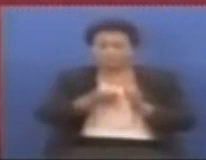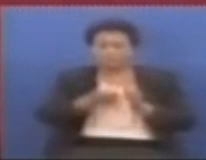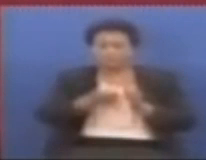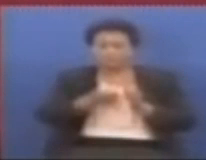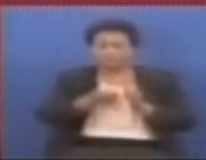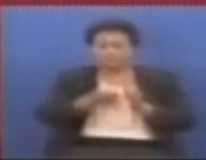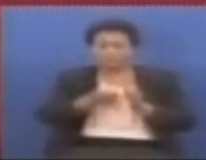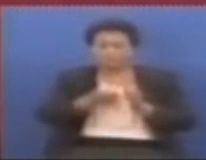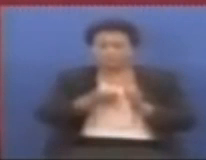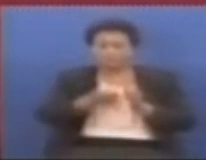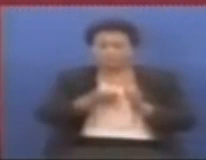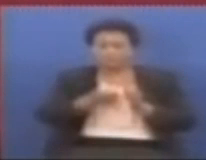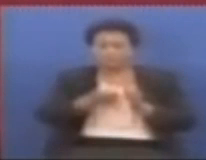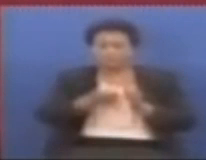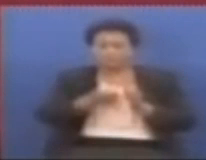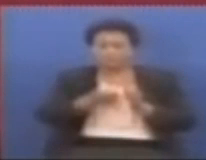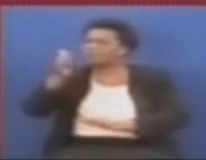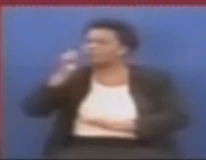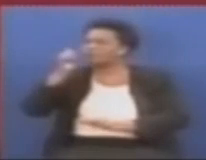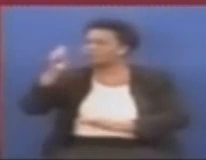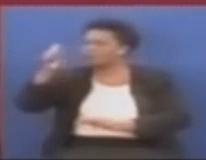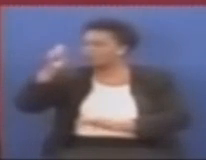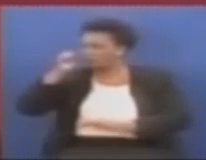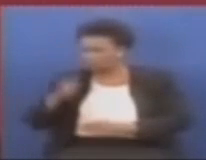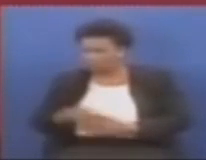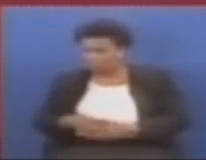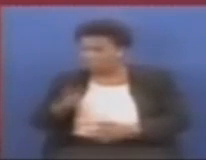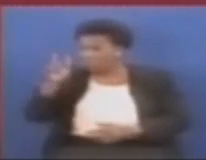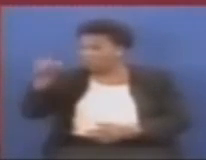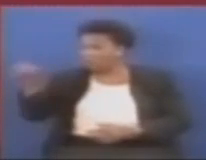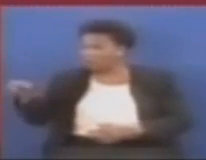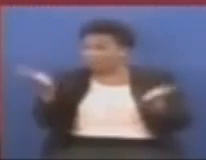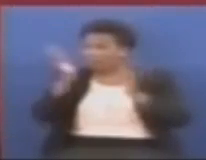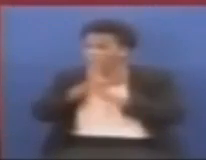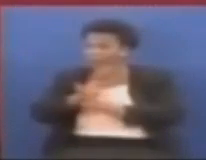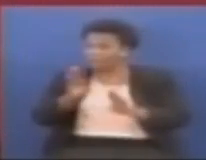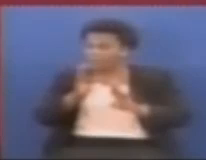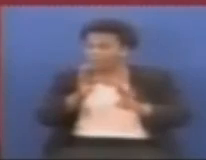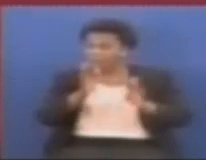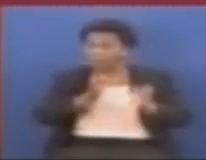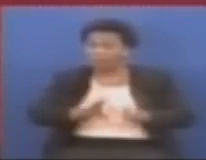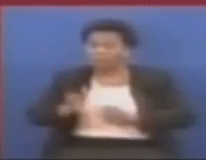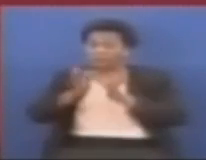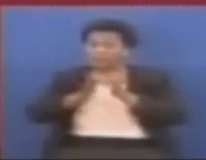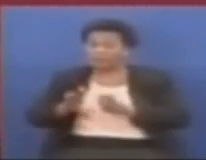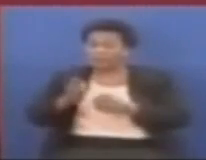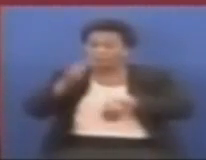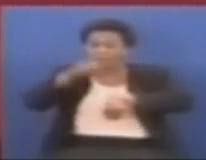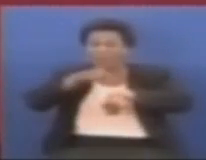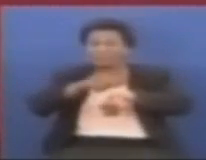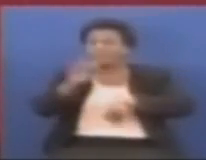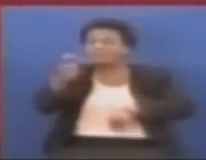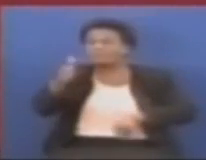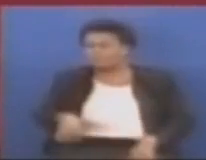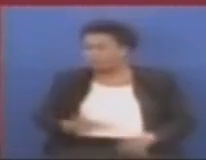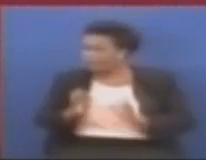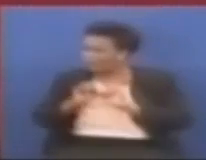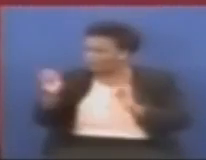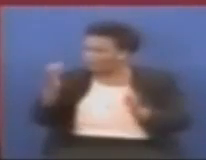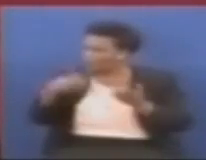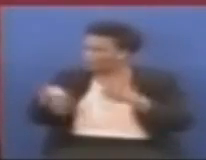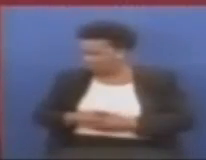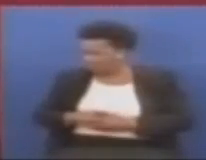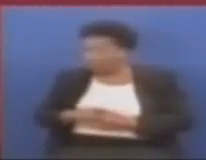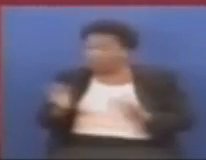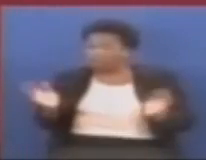ifuatavyo. Mheshimiwa Spika, ni kweli kwamba lengo la kuanzishwa kwa chaneli ya utalii ni